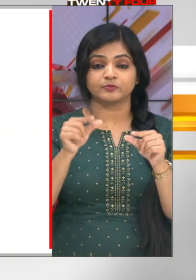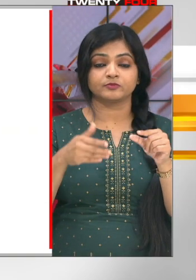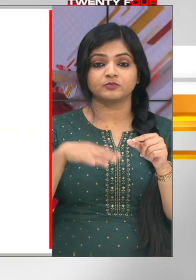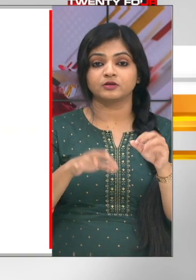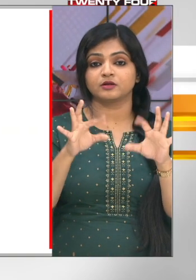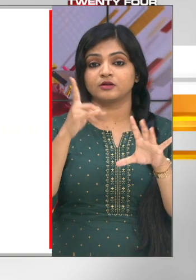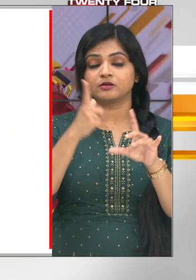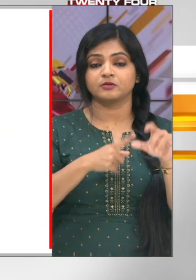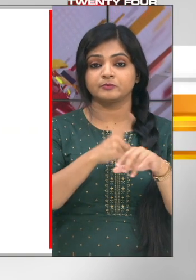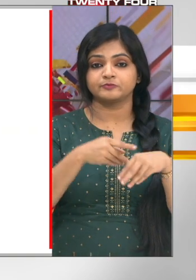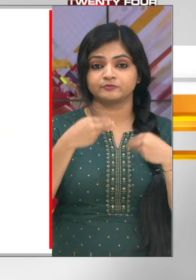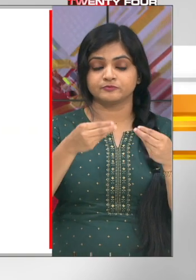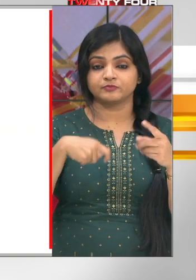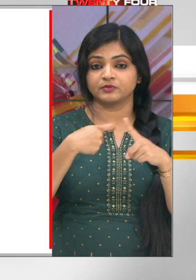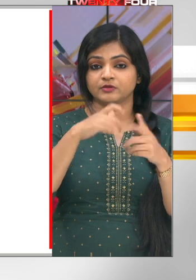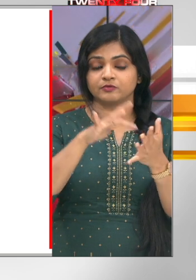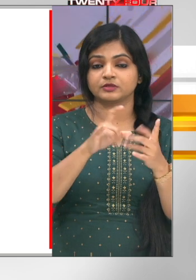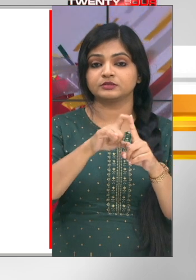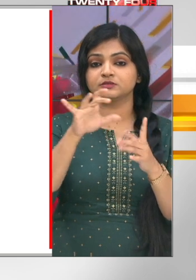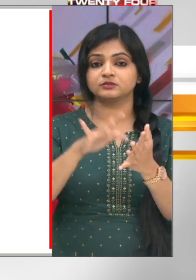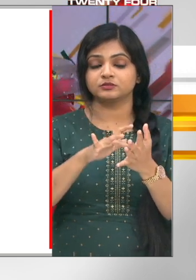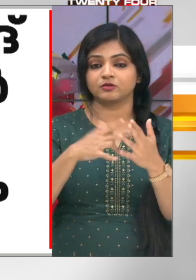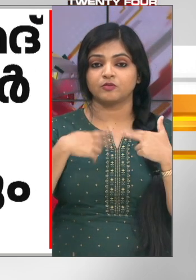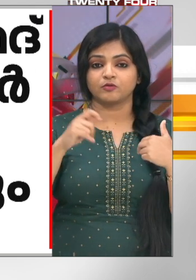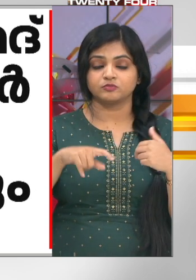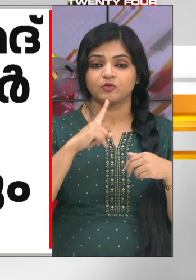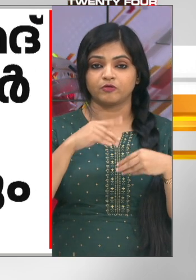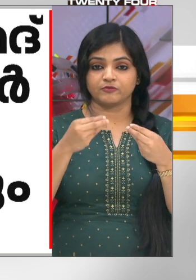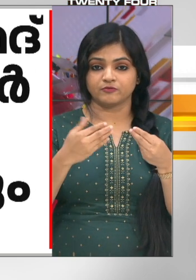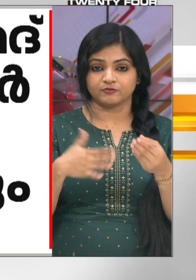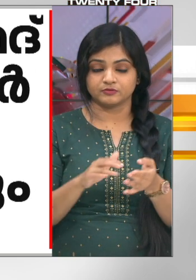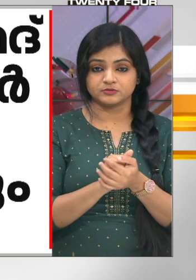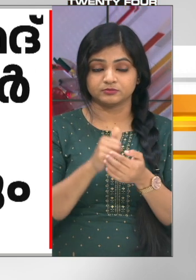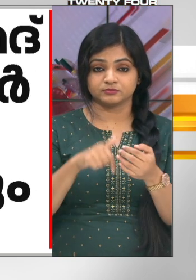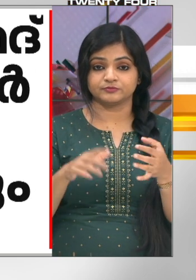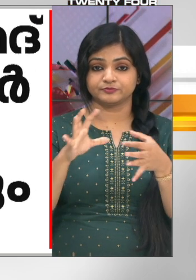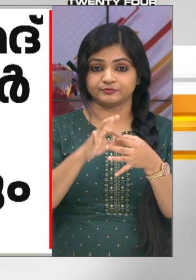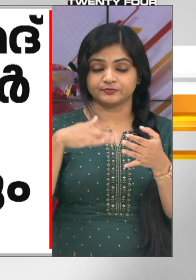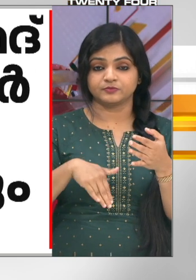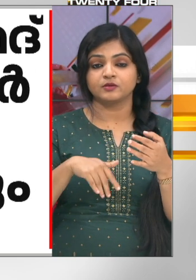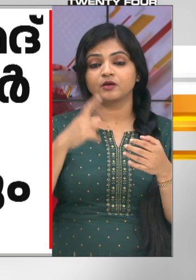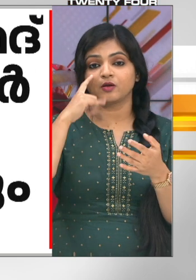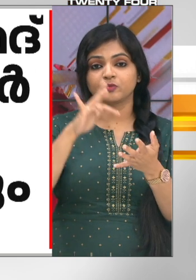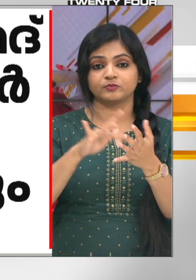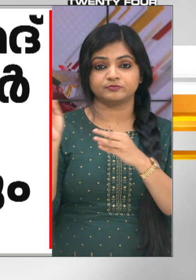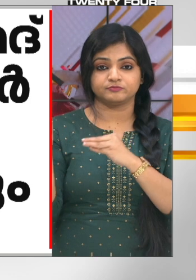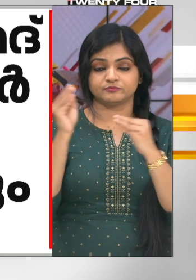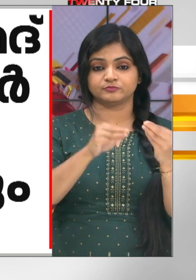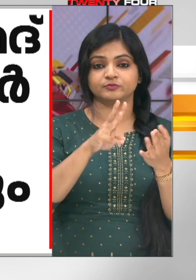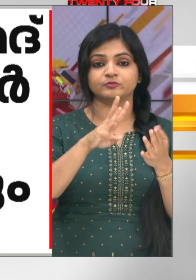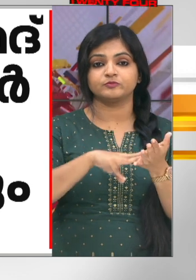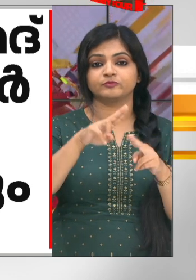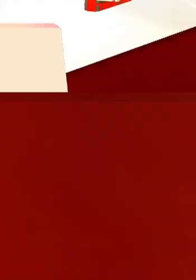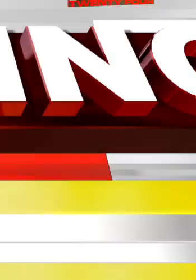കൊണ്ട് കവരത്തി ജില്ലാ സെഷൻസ് കോടതി ഉത്തരവിട്ടത്. അതിന്റെ അടിസ്ഥാനത്തിലാണ് ഇപ്പോൾ മുഹമ്മദ് ഫൈസലിനെ കണ്ണൂരിൽ കൊണ്ടുവന്ന് പറപ്പിച്ചിട്ടുള്ളതും.